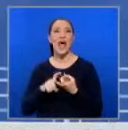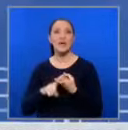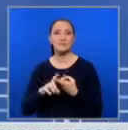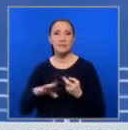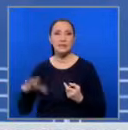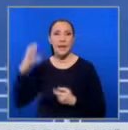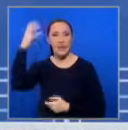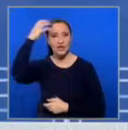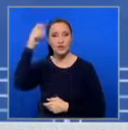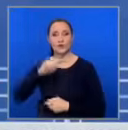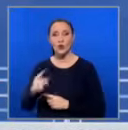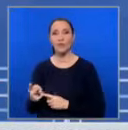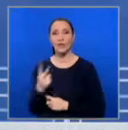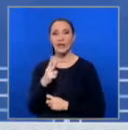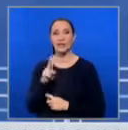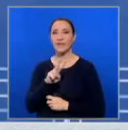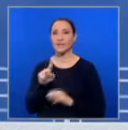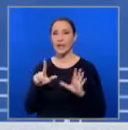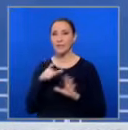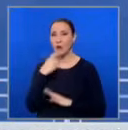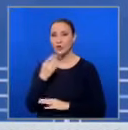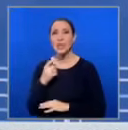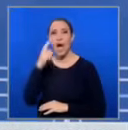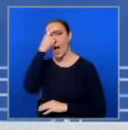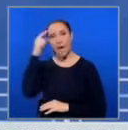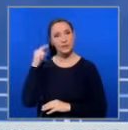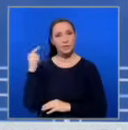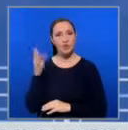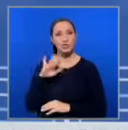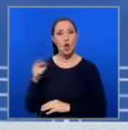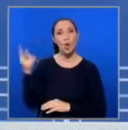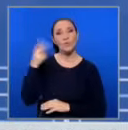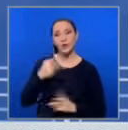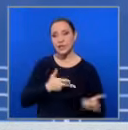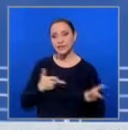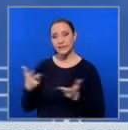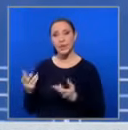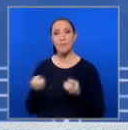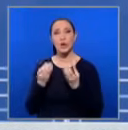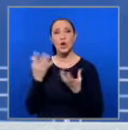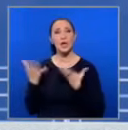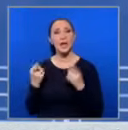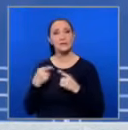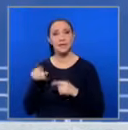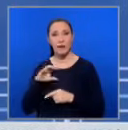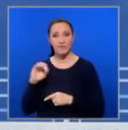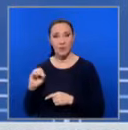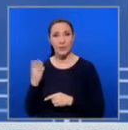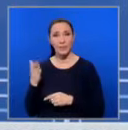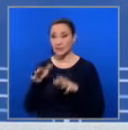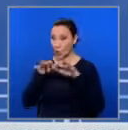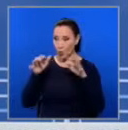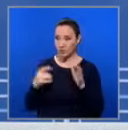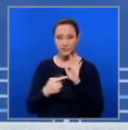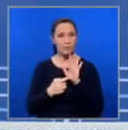държава. До 2027 година Азербайджан ще удвои износа си на природен газ към Европа. И тези